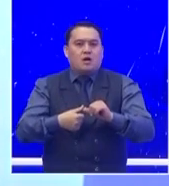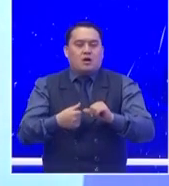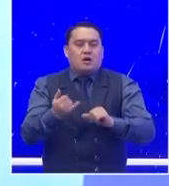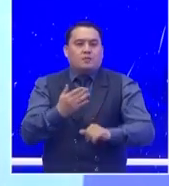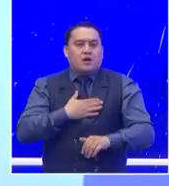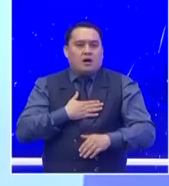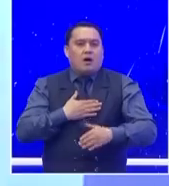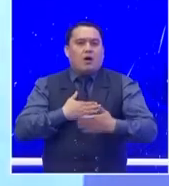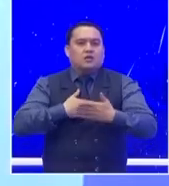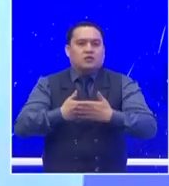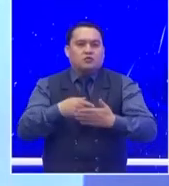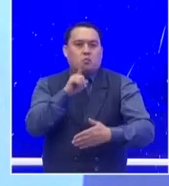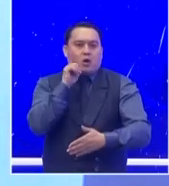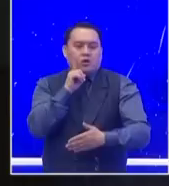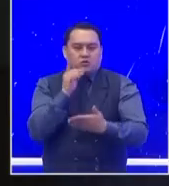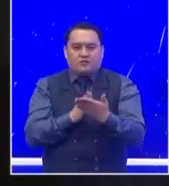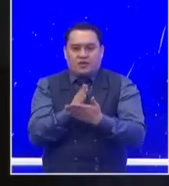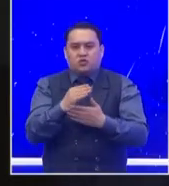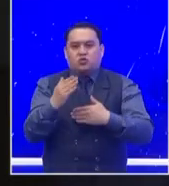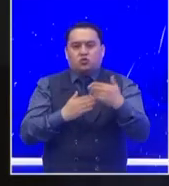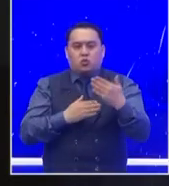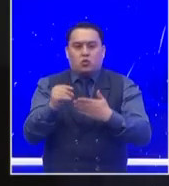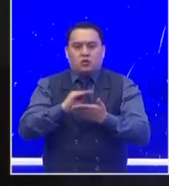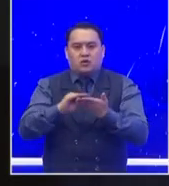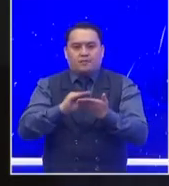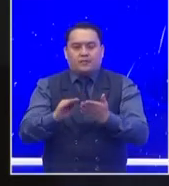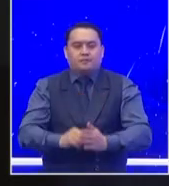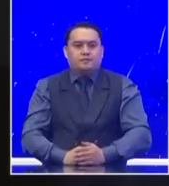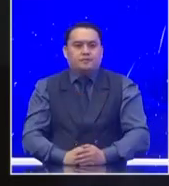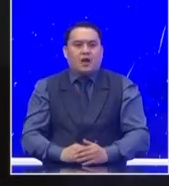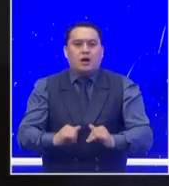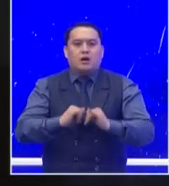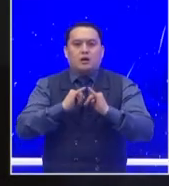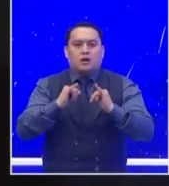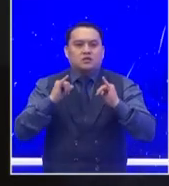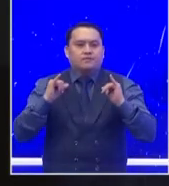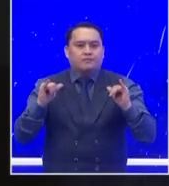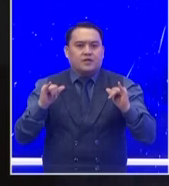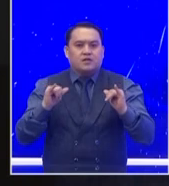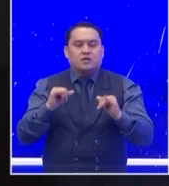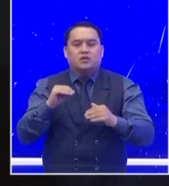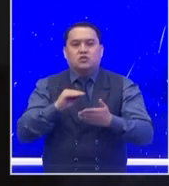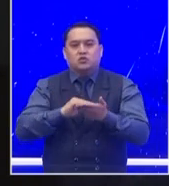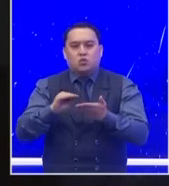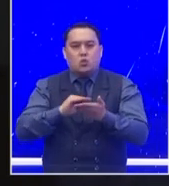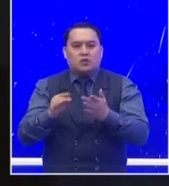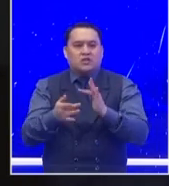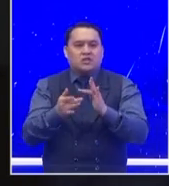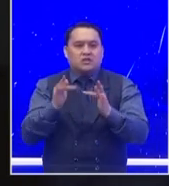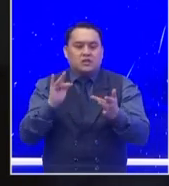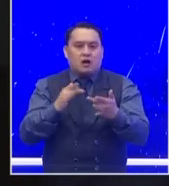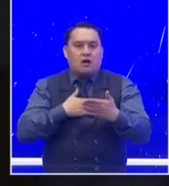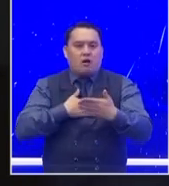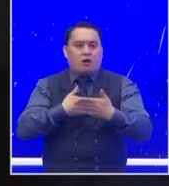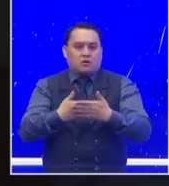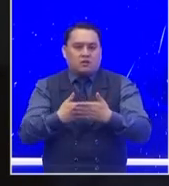очередь, активизирует работу молодежи в сфере СМИ. Развитие СМИ идет, особенно интернет-СМИ,